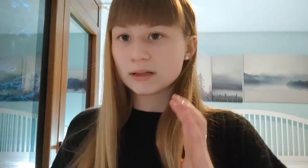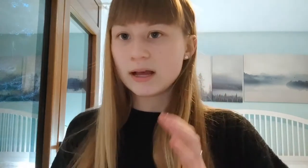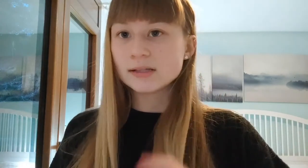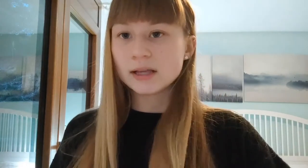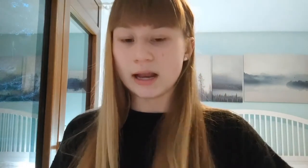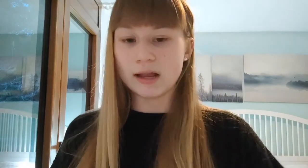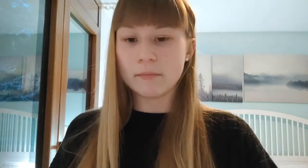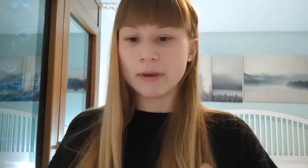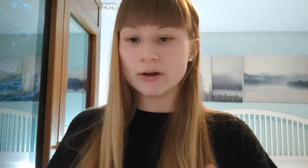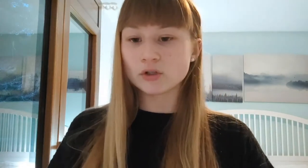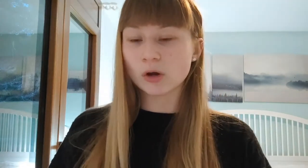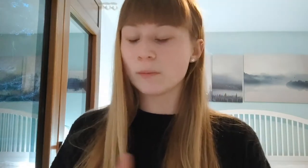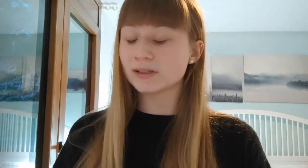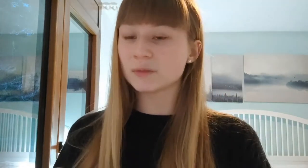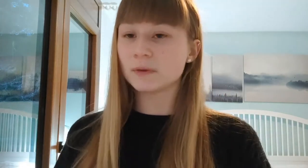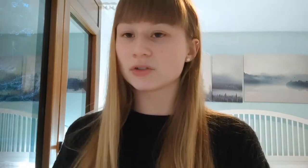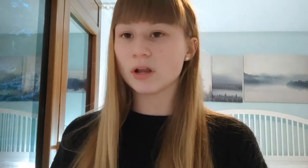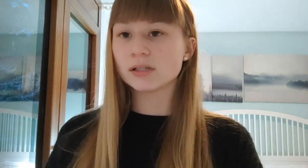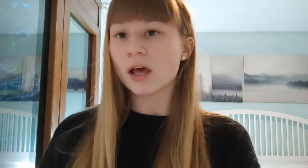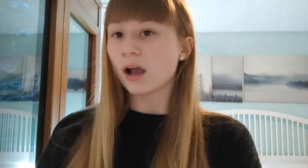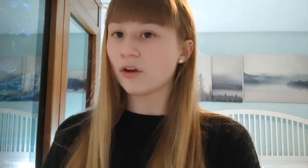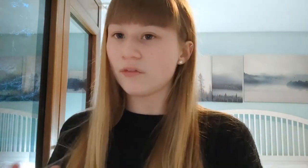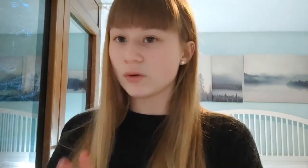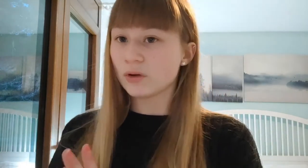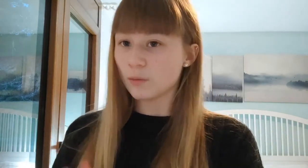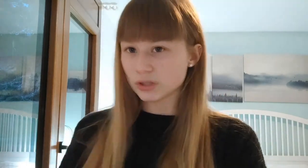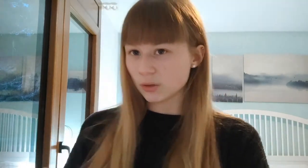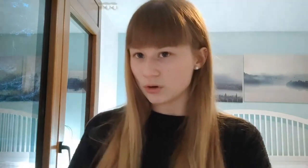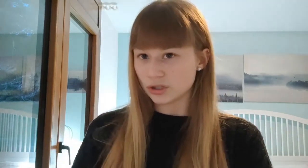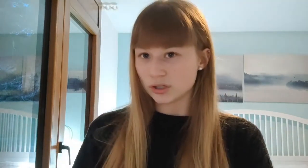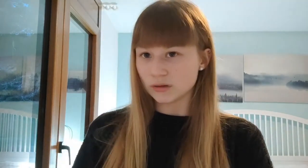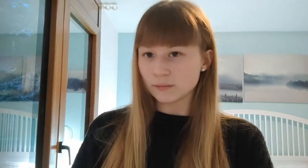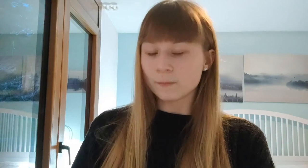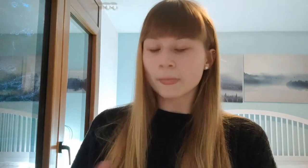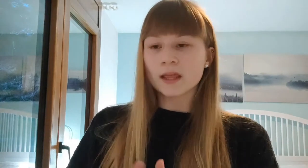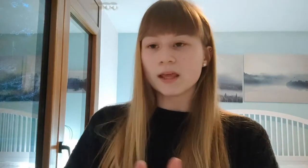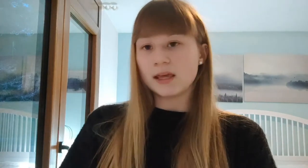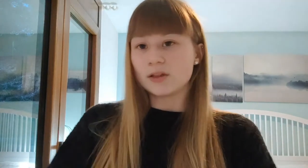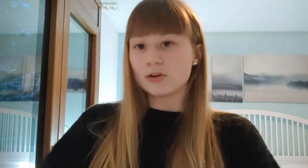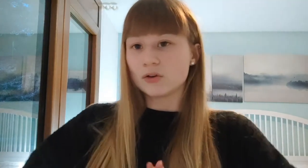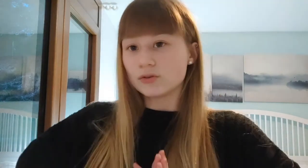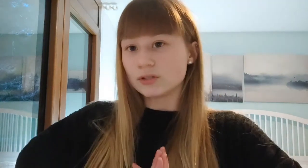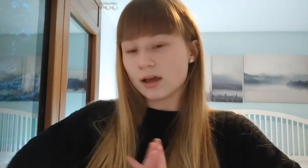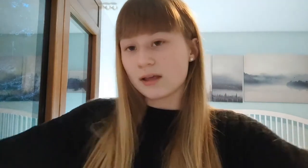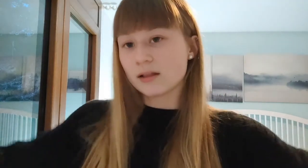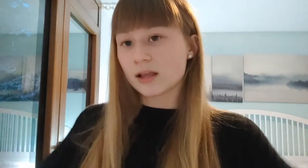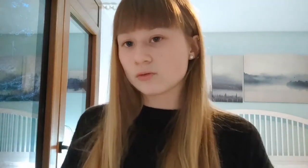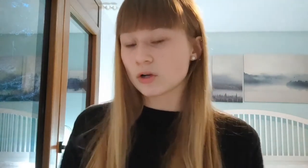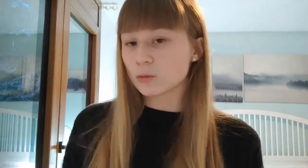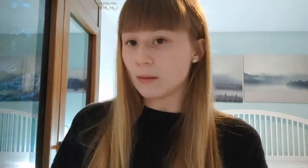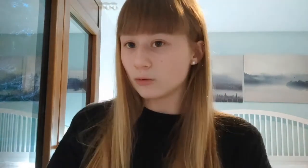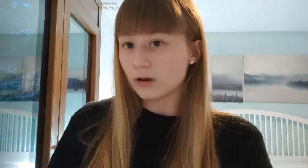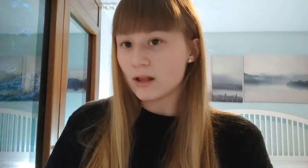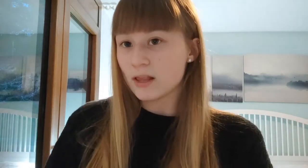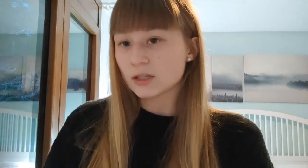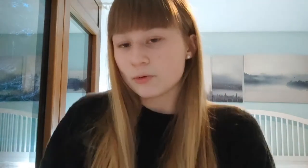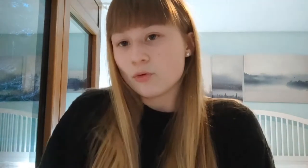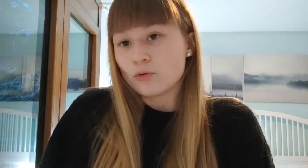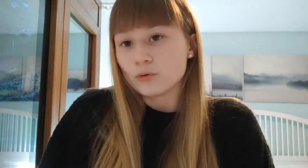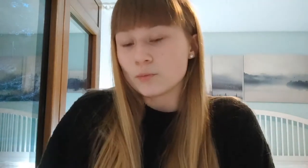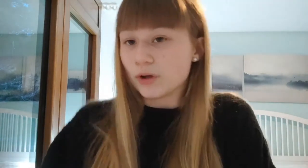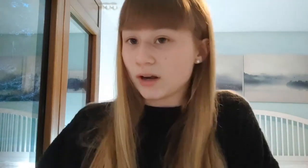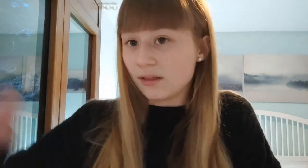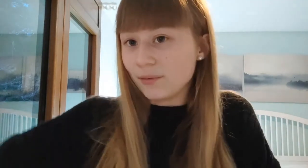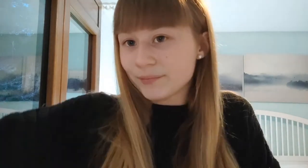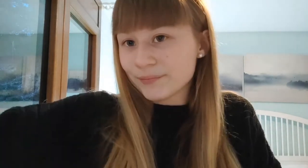tots els apartats eren menors que no pas les persones que no feien un abús tecnològic. I doncs aquest és un resum del meu treball i espero